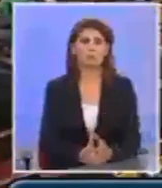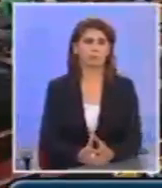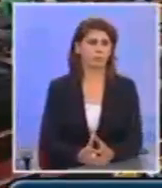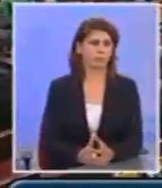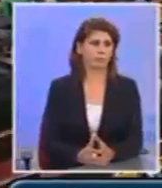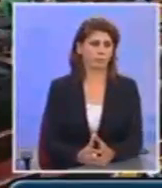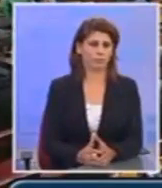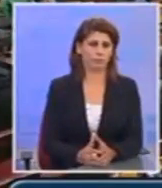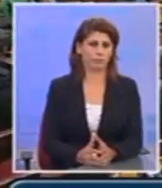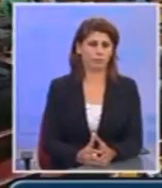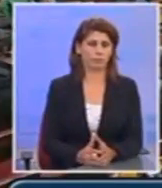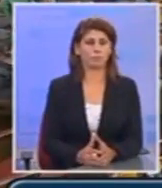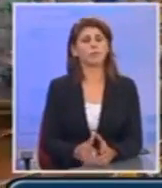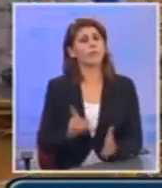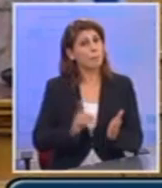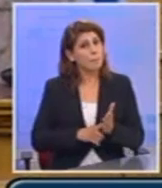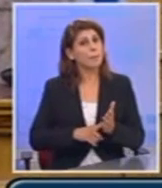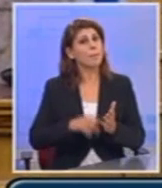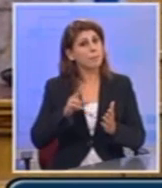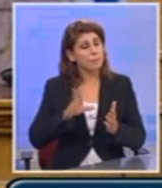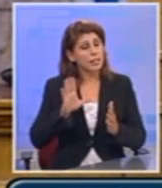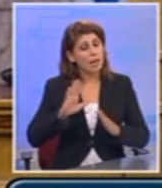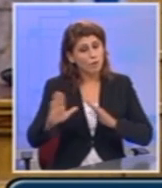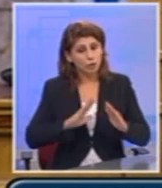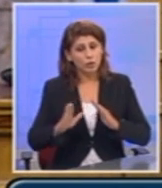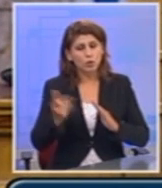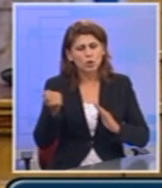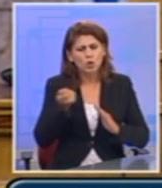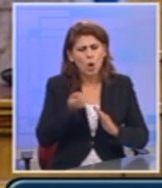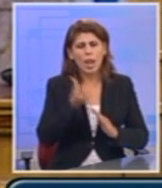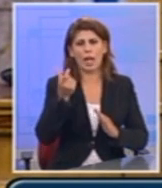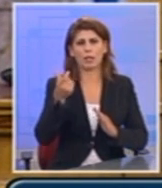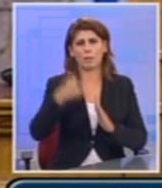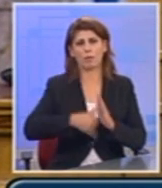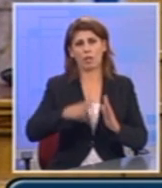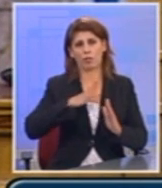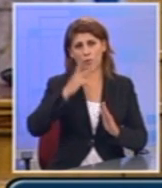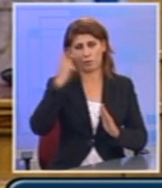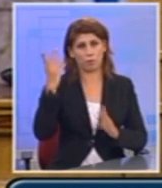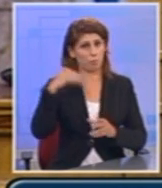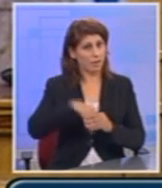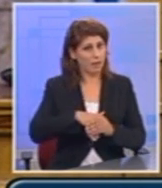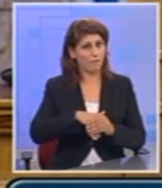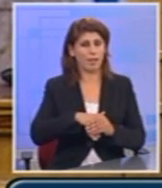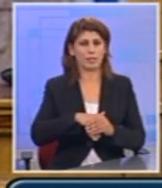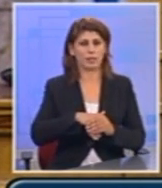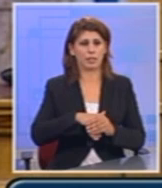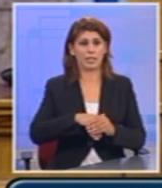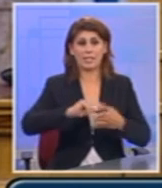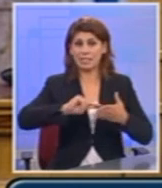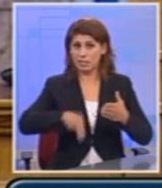ε να φροντίζουν ώστε το ελάχιστο περιεχόμενο των ανθρωπίνων δικαιωμάτων που περιλαμβάνεται στην